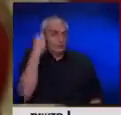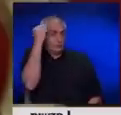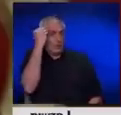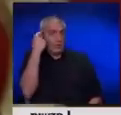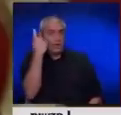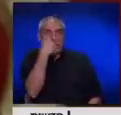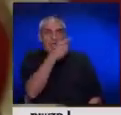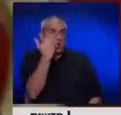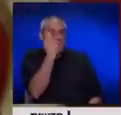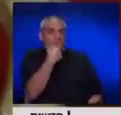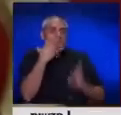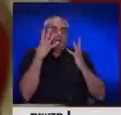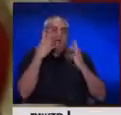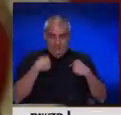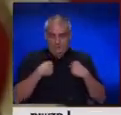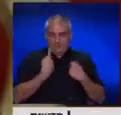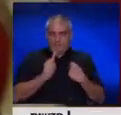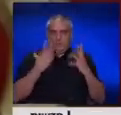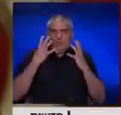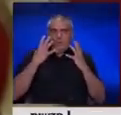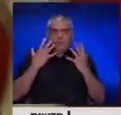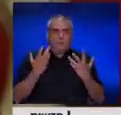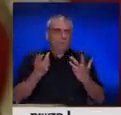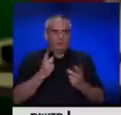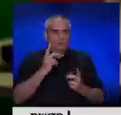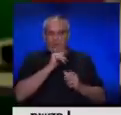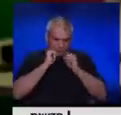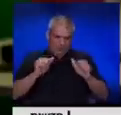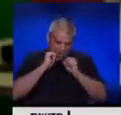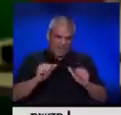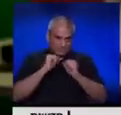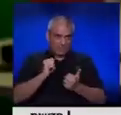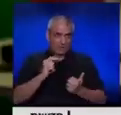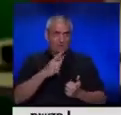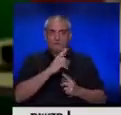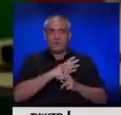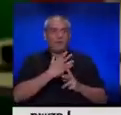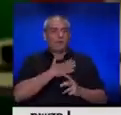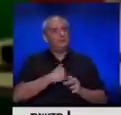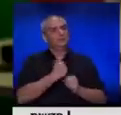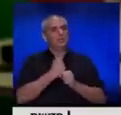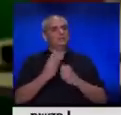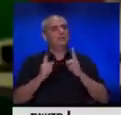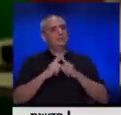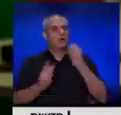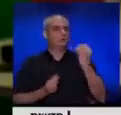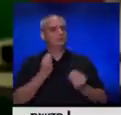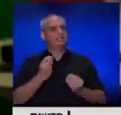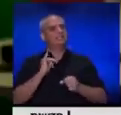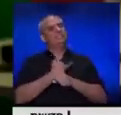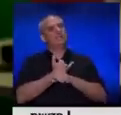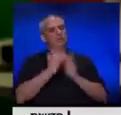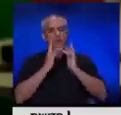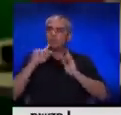מבט מבורט, גם לי היה, הוא לא הפסיק לצוק, והוא פשוט רוצה שנעשה סקס.